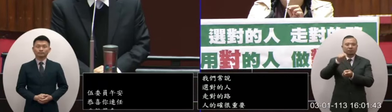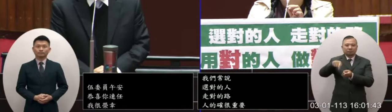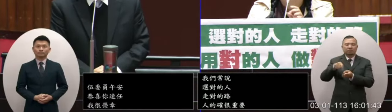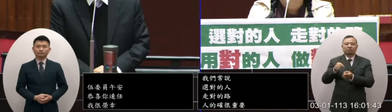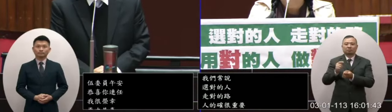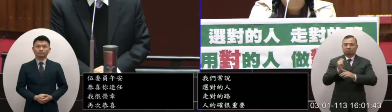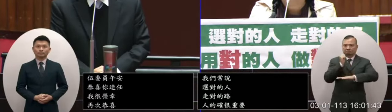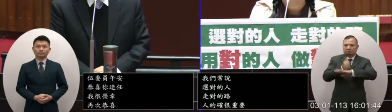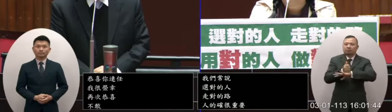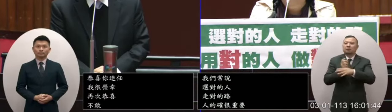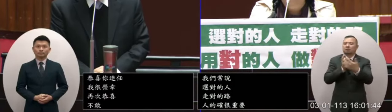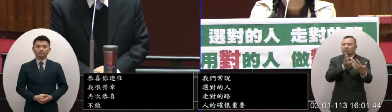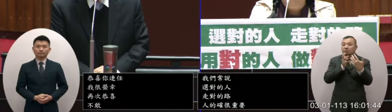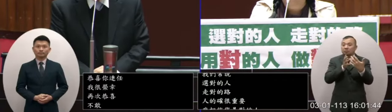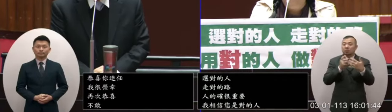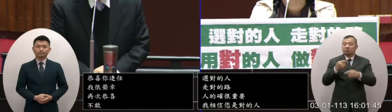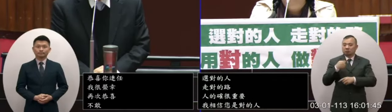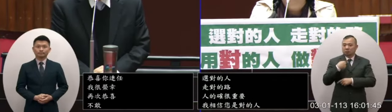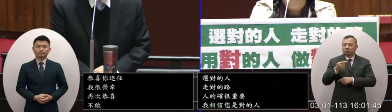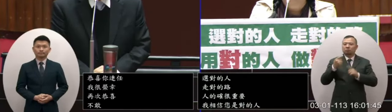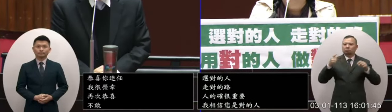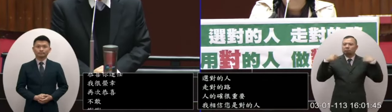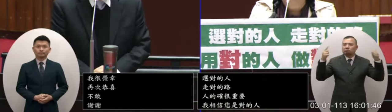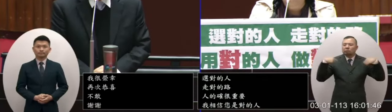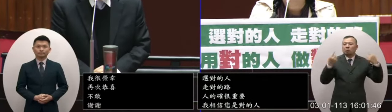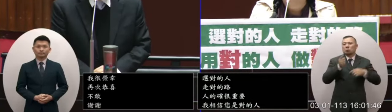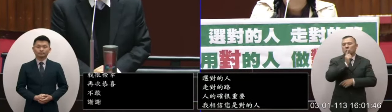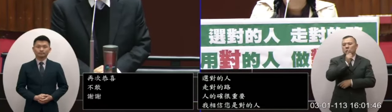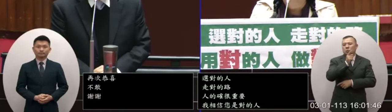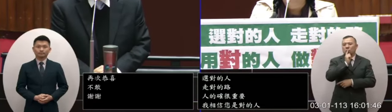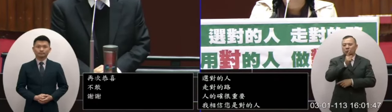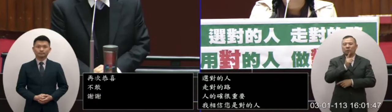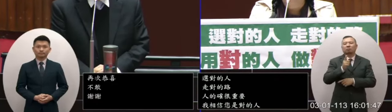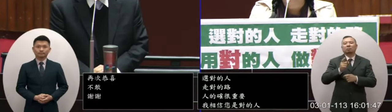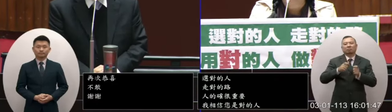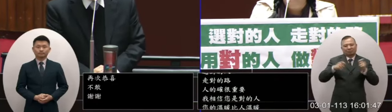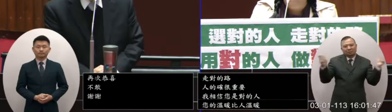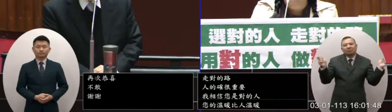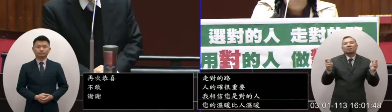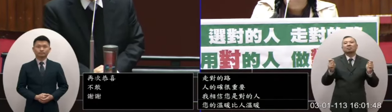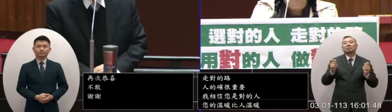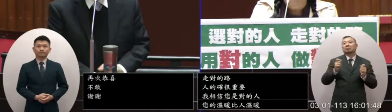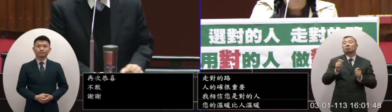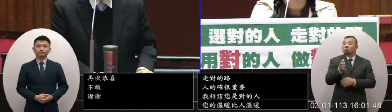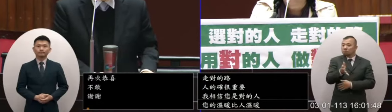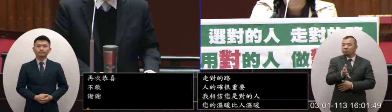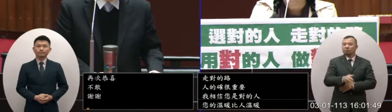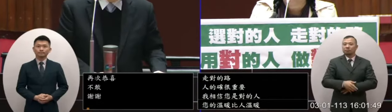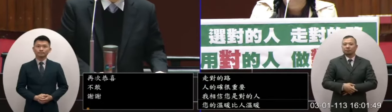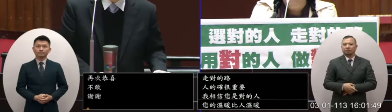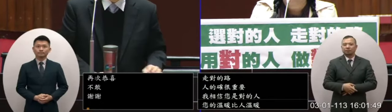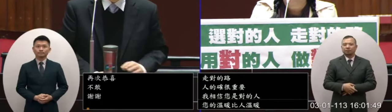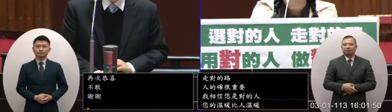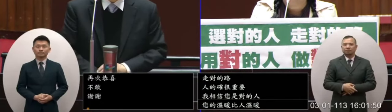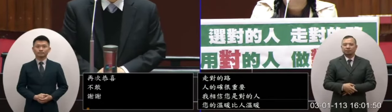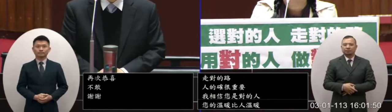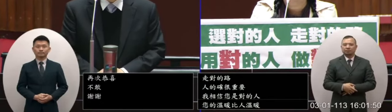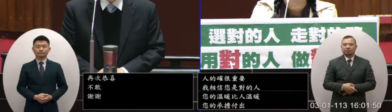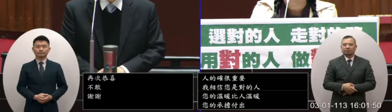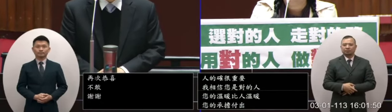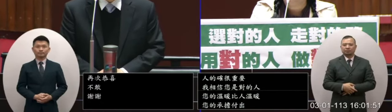我其实花比较多的时间来论述，为什么？因为我总觉得，其实我们台